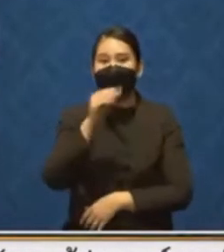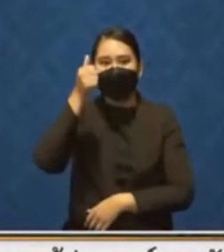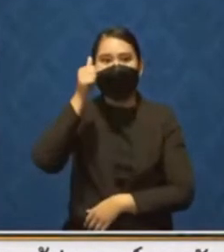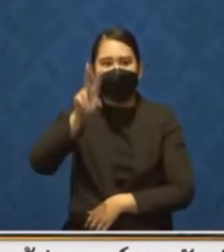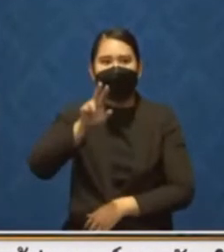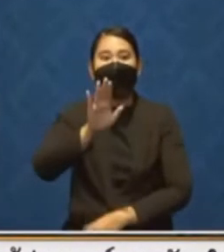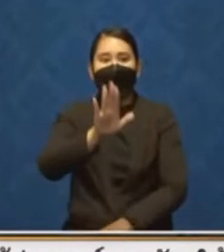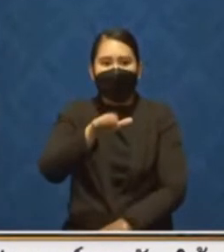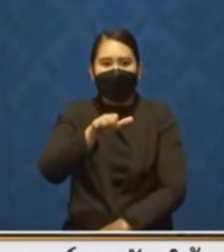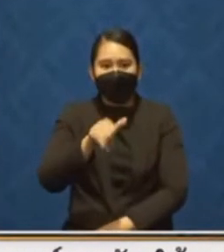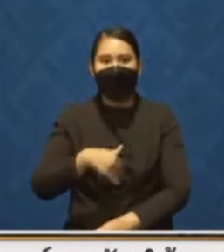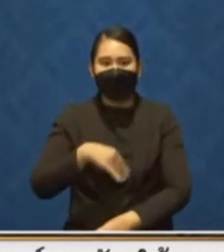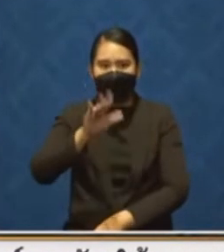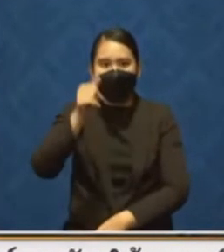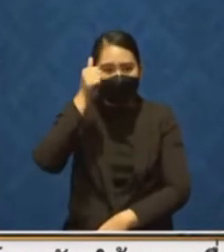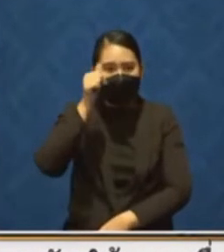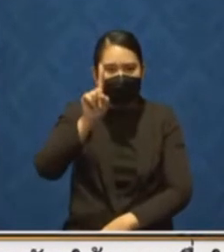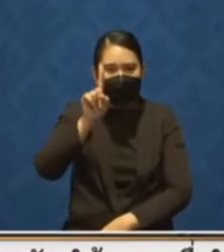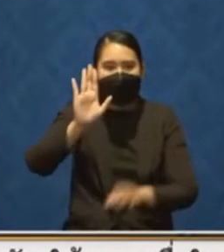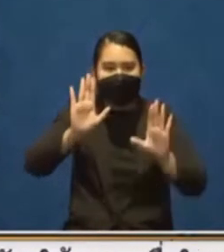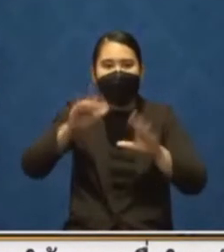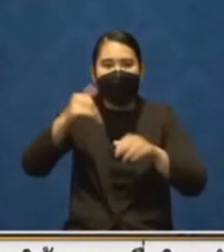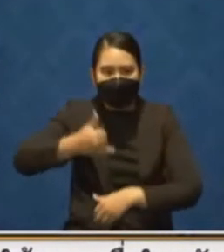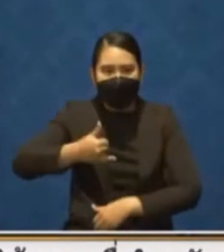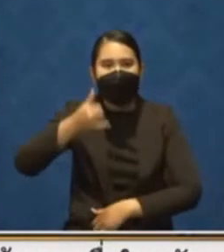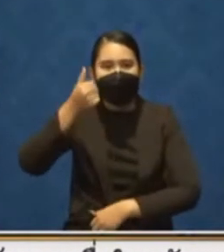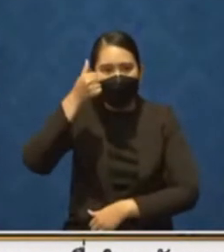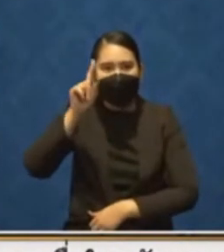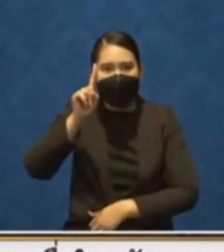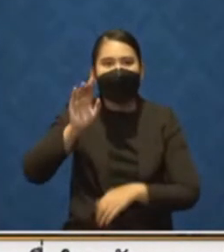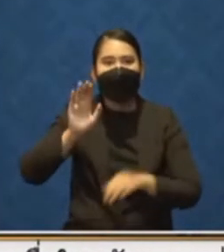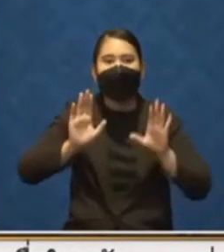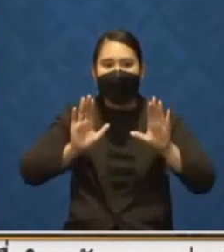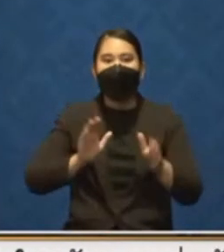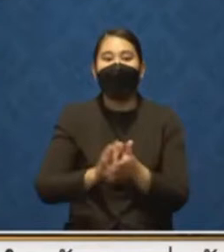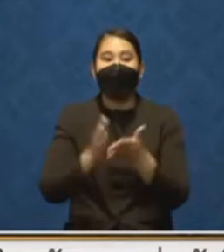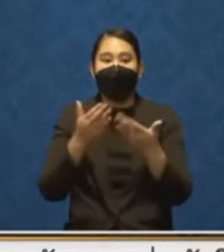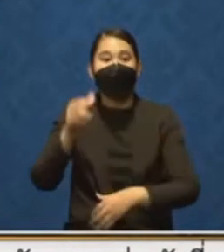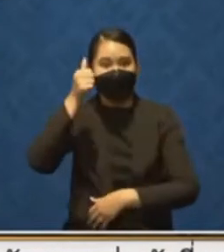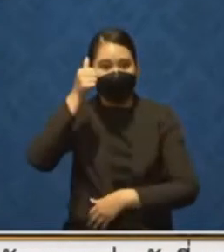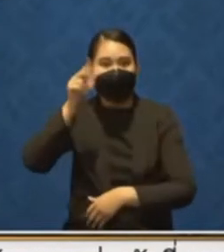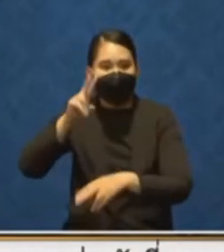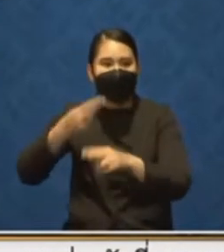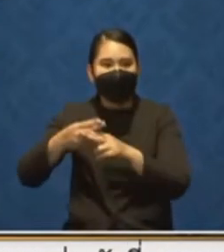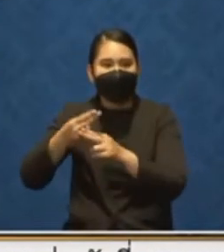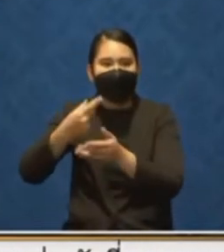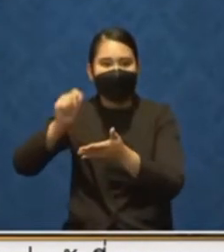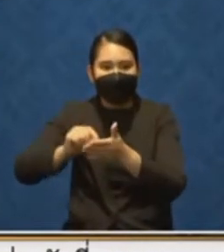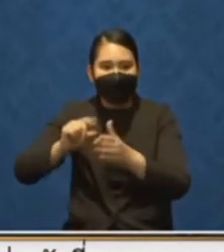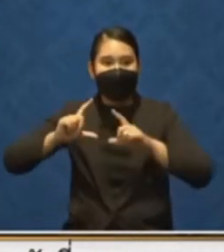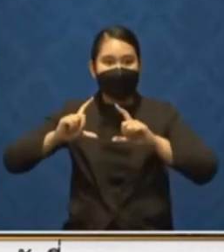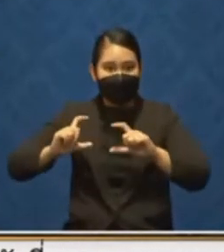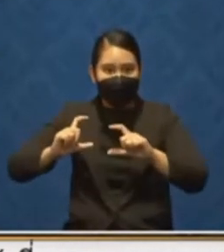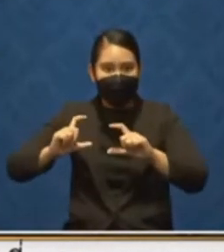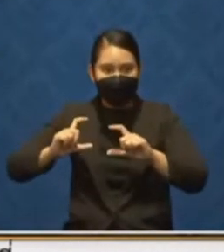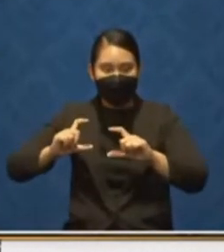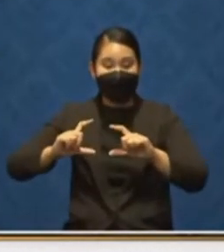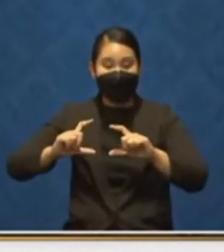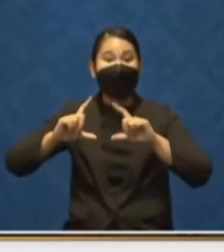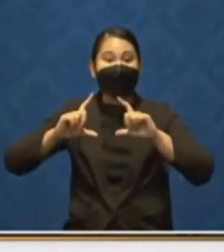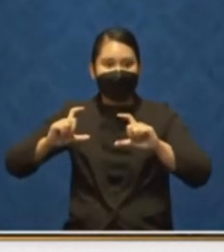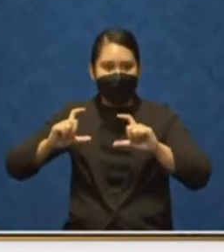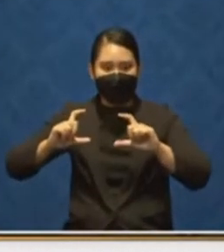เอ็งมาวันเดียวพอใจวันเดียวจบได้เฮงเซ็นต์ชื่อ 2พันได้เลยถ่ายรูปด้วยจะชาติถ่ายรูปเลย